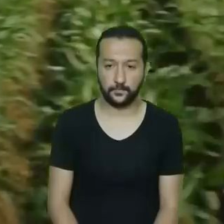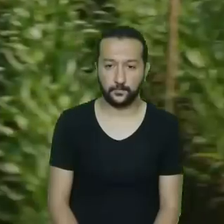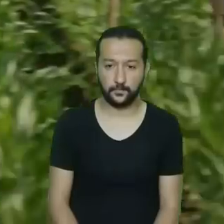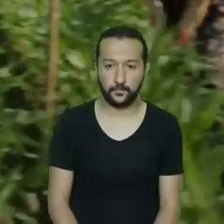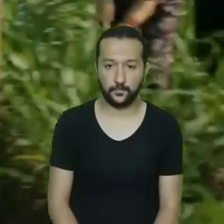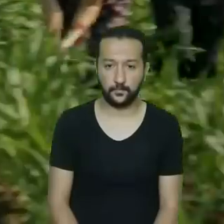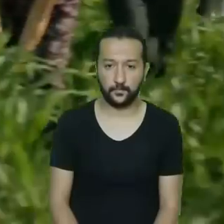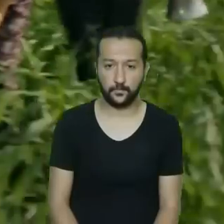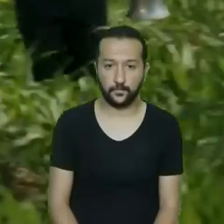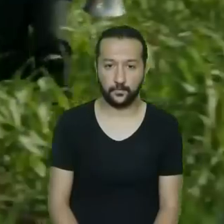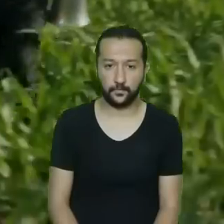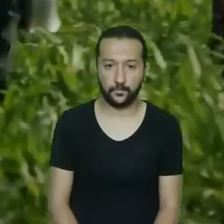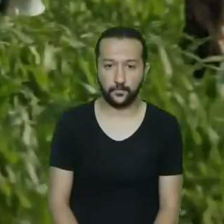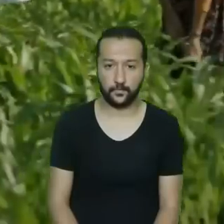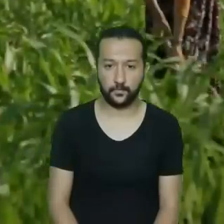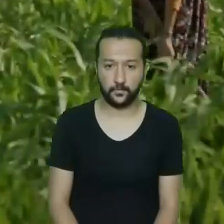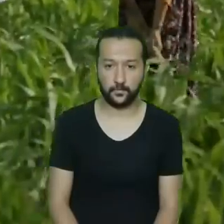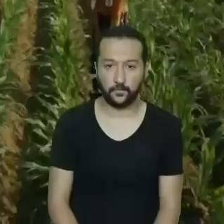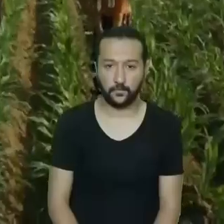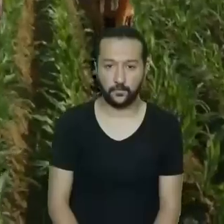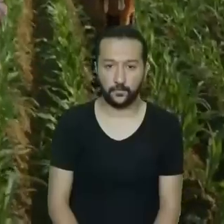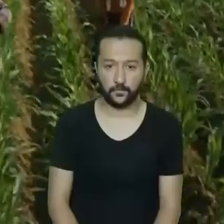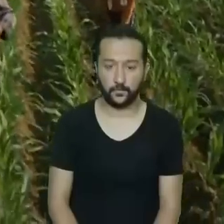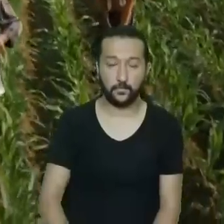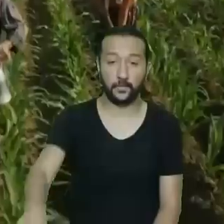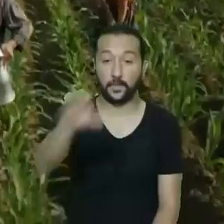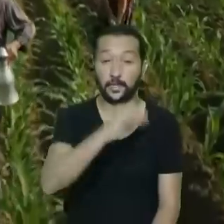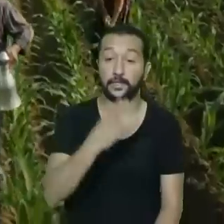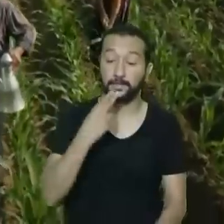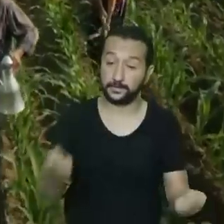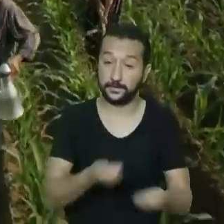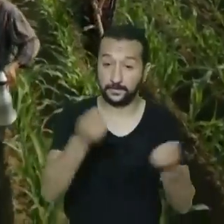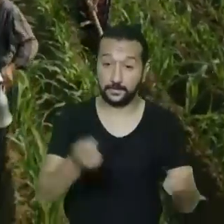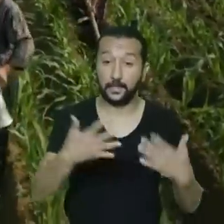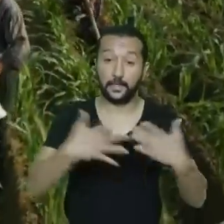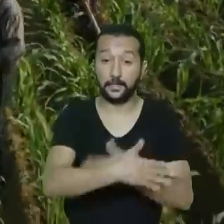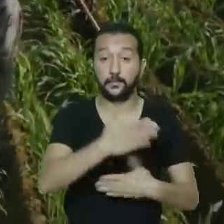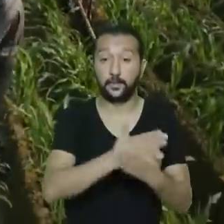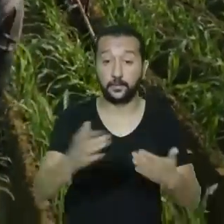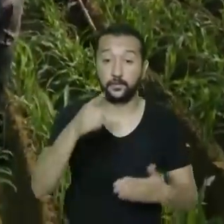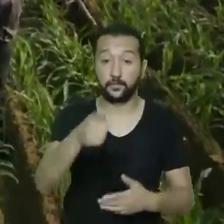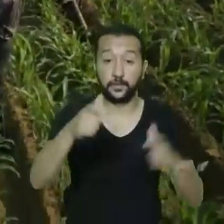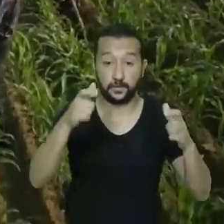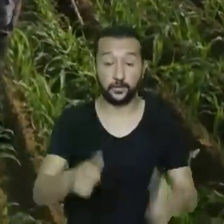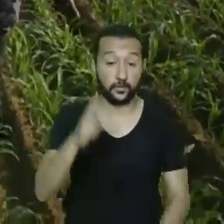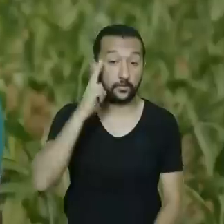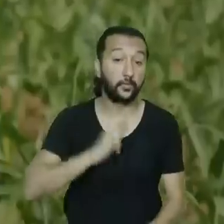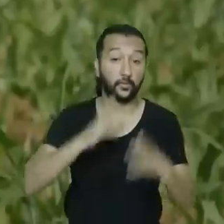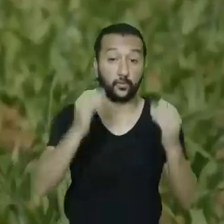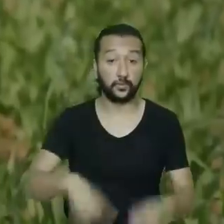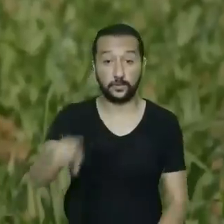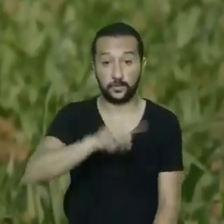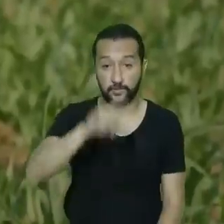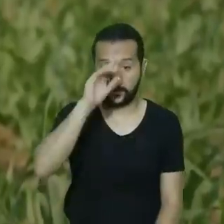Emine tarlada çalışırken Rafet elinde güğüm ve bardakla yanına geldi. Ha gayret kızla. Akşama kadar bu arıklar düzelecek ha.